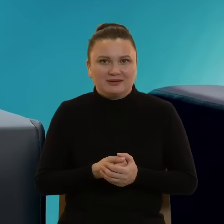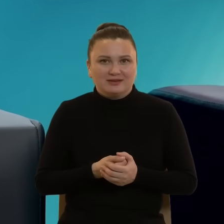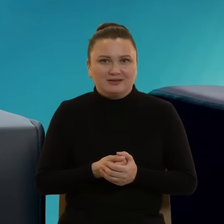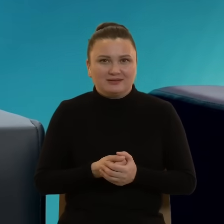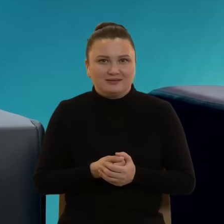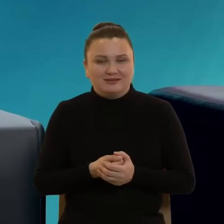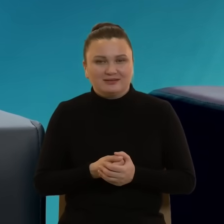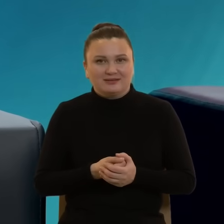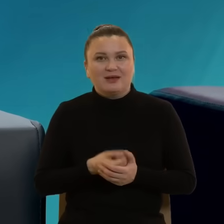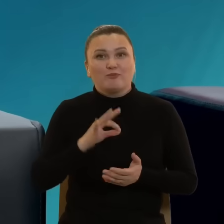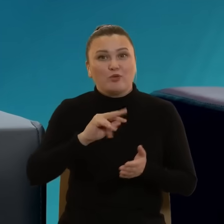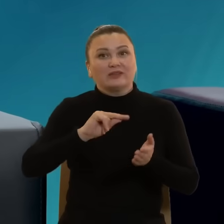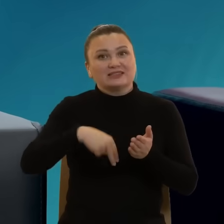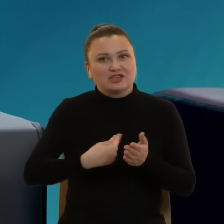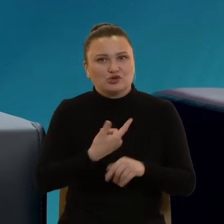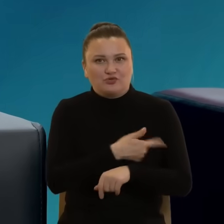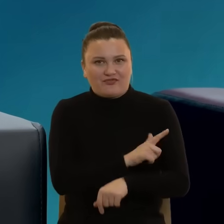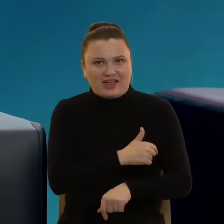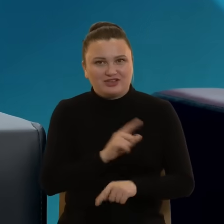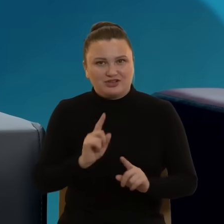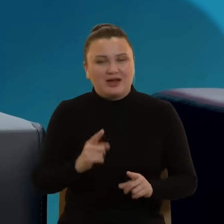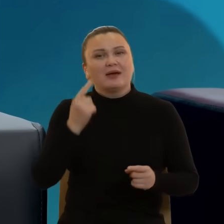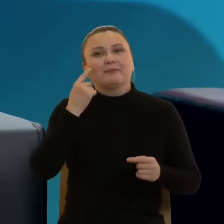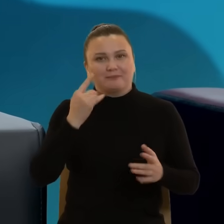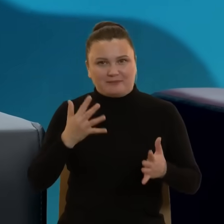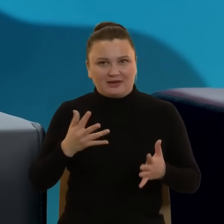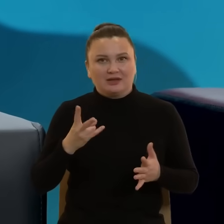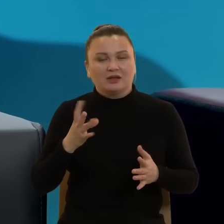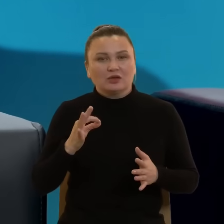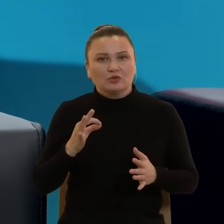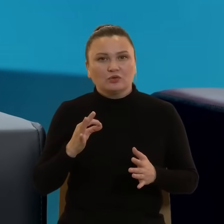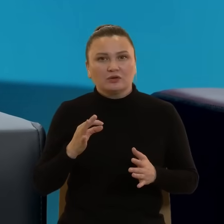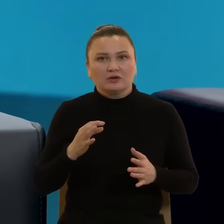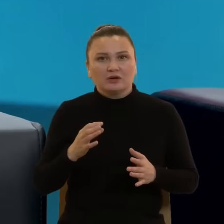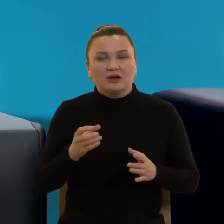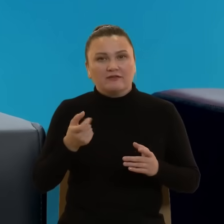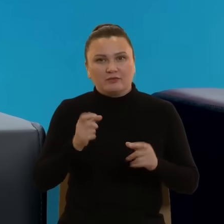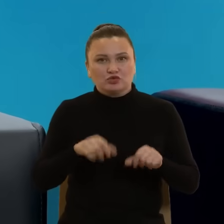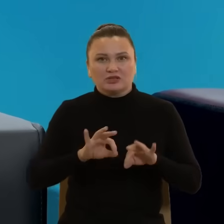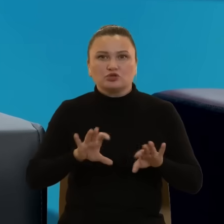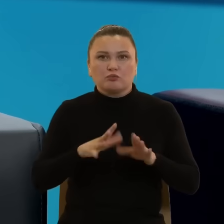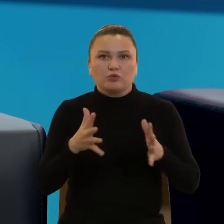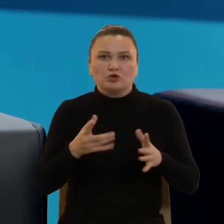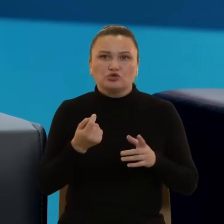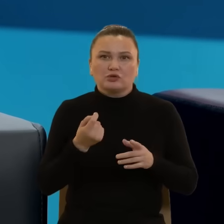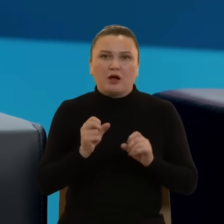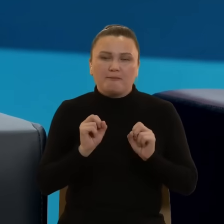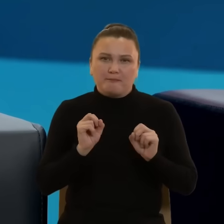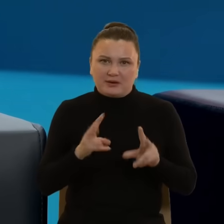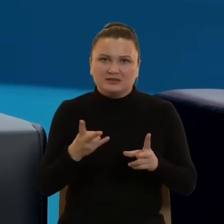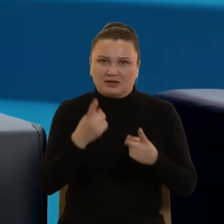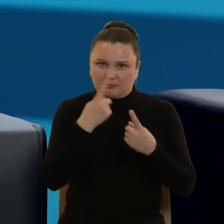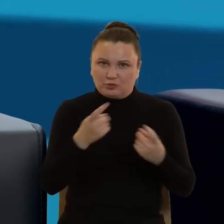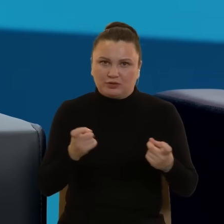врача. Понятно, но, может быть, создавать им образ чуть более опасного вещества, чтобы люди бесконтрольно